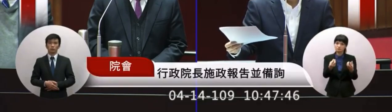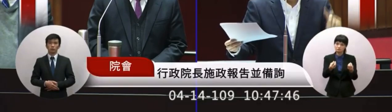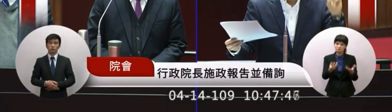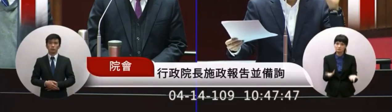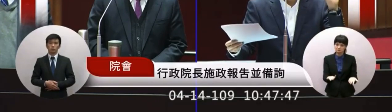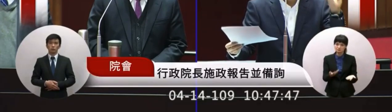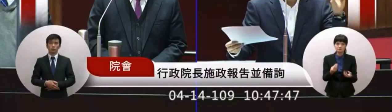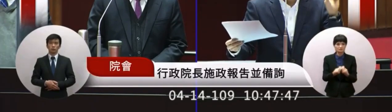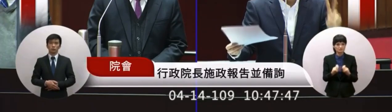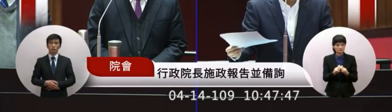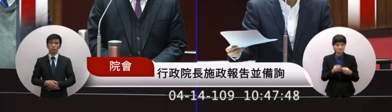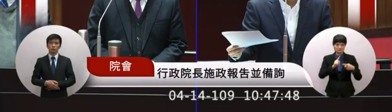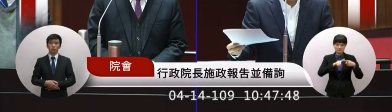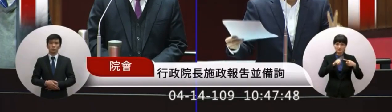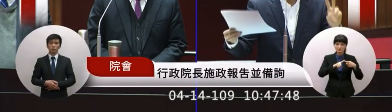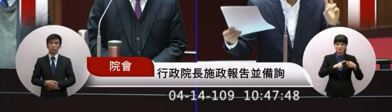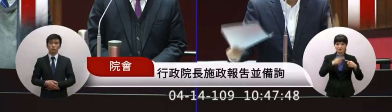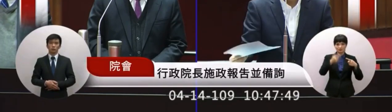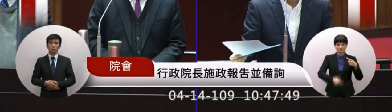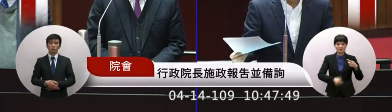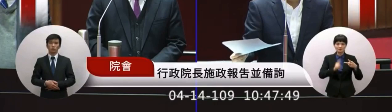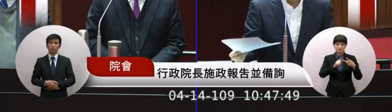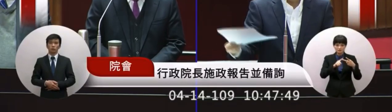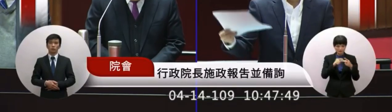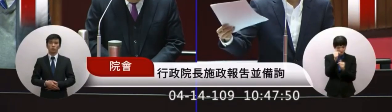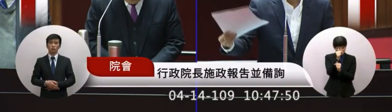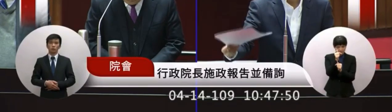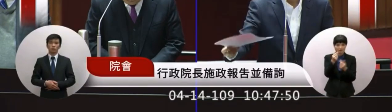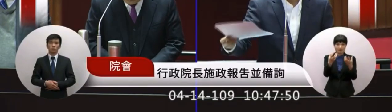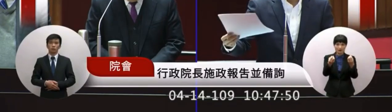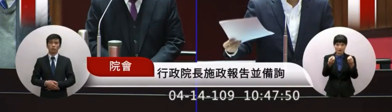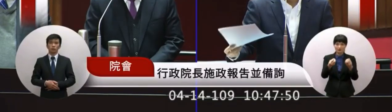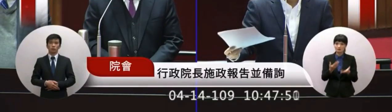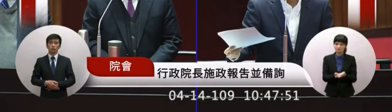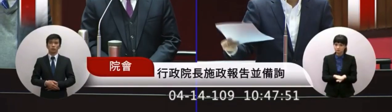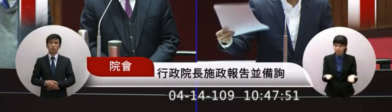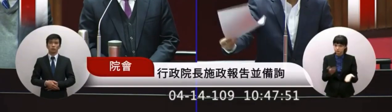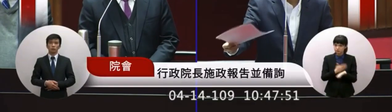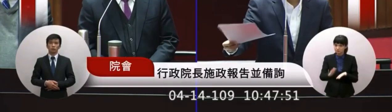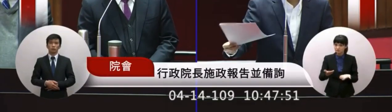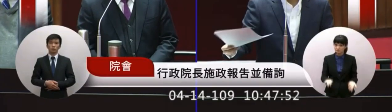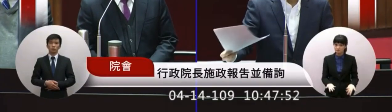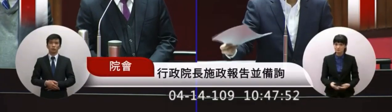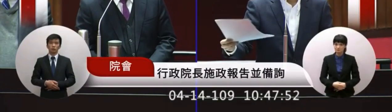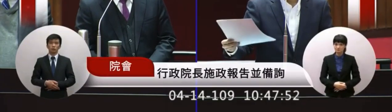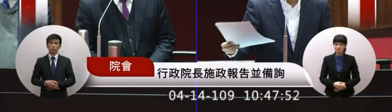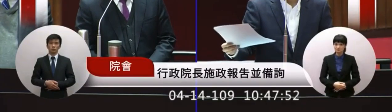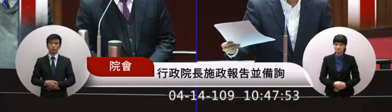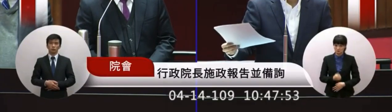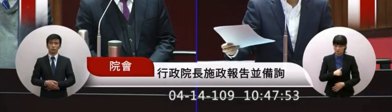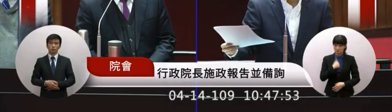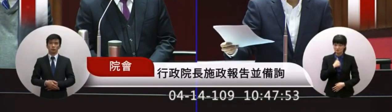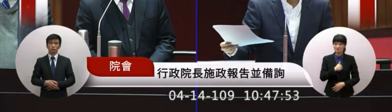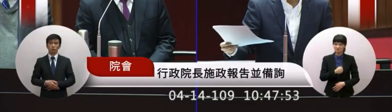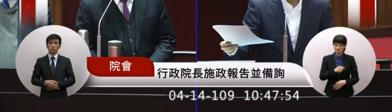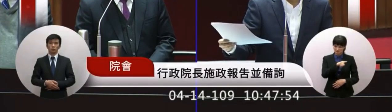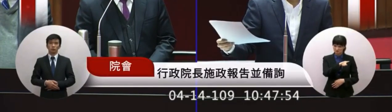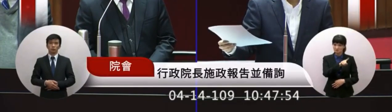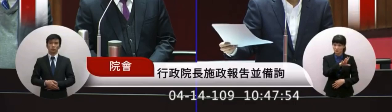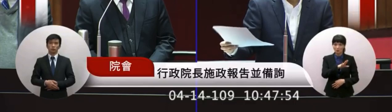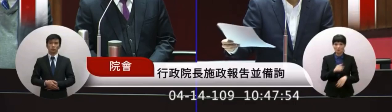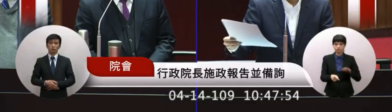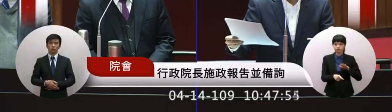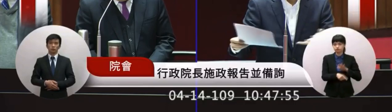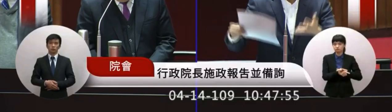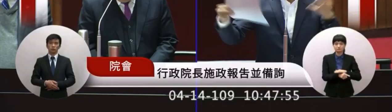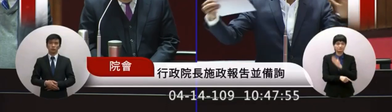的问题，二是手机定位不精准的问题，这些该怎么解决？毕竟 还真的是有害群之马，我们就